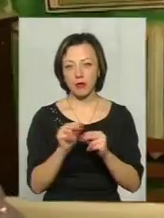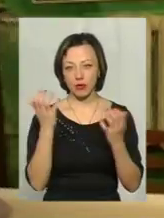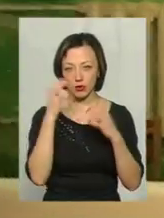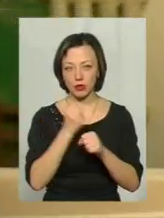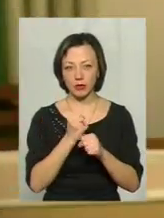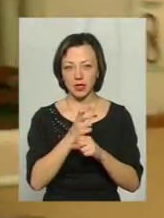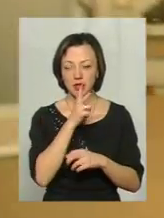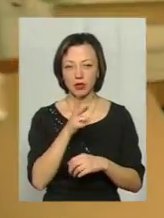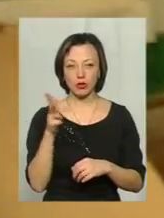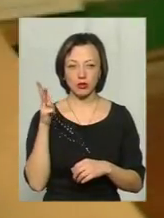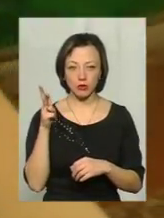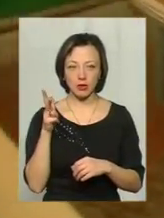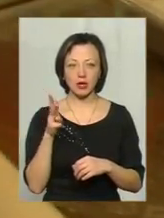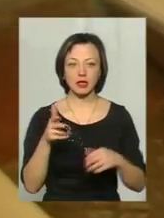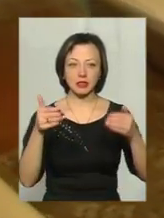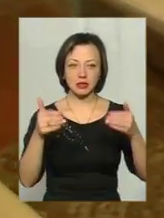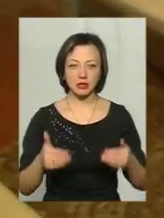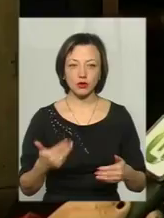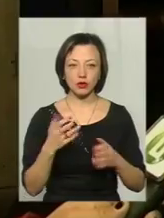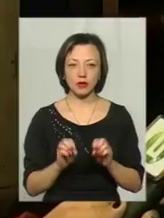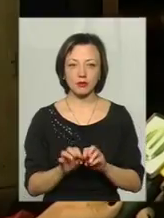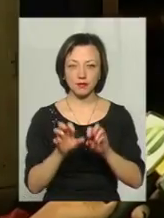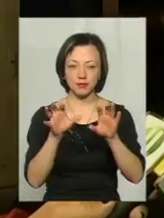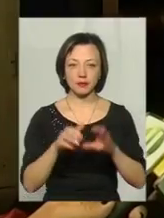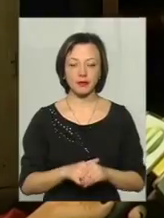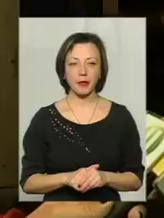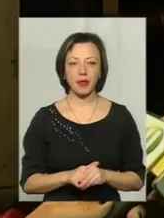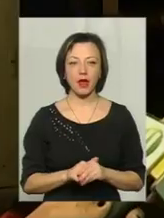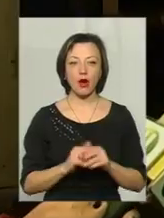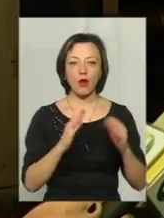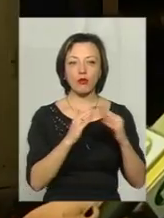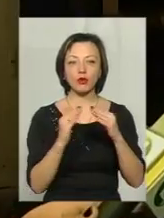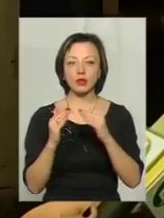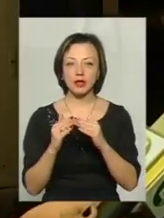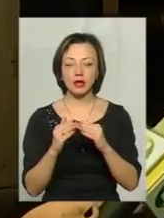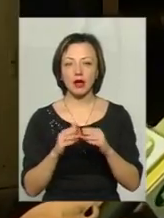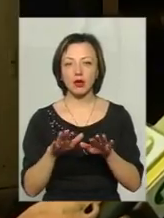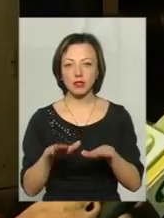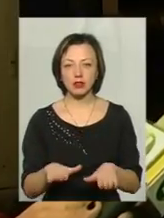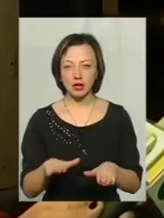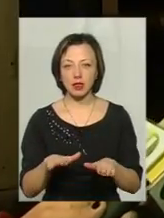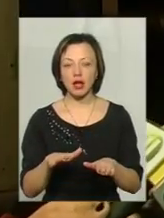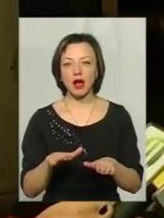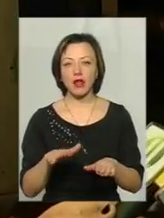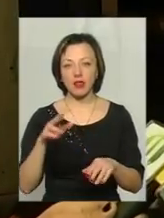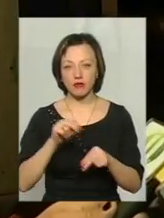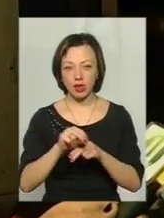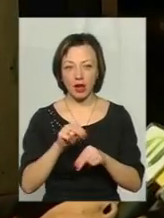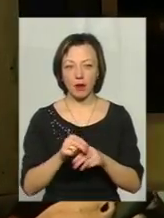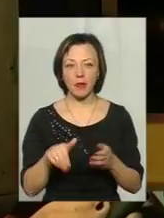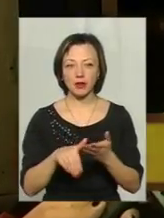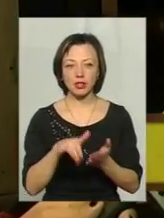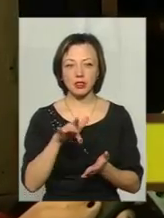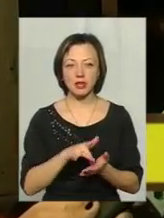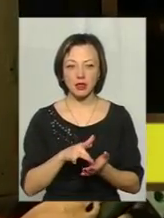робили 3 роки тому, всі стіни вже у грибку. Будівля, в якій розташований навчально-методичний центр цивільного захисту безпечної діяльності